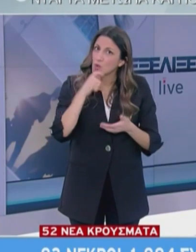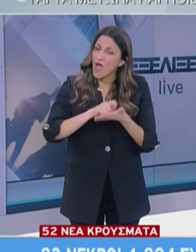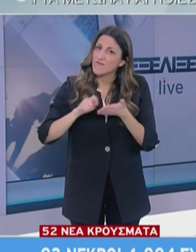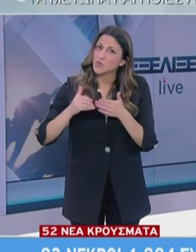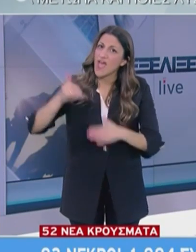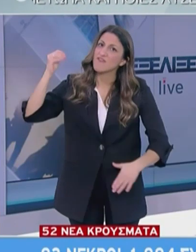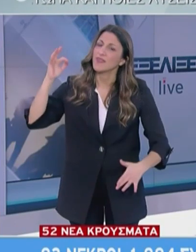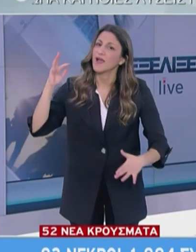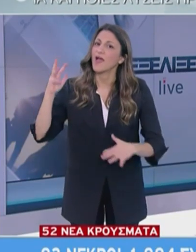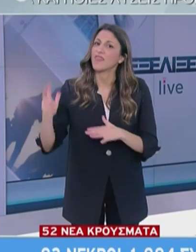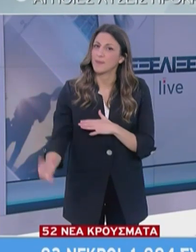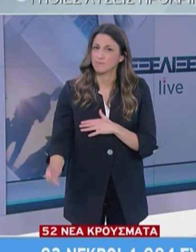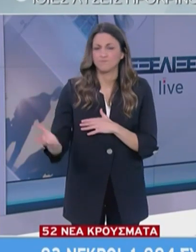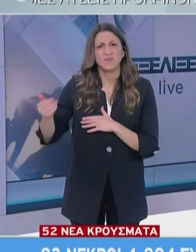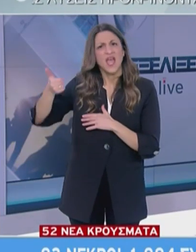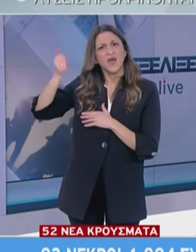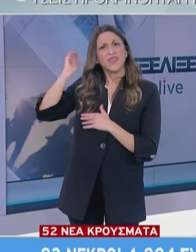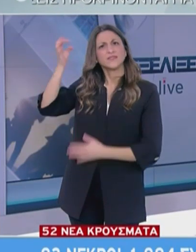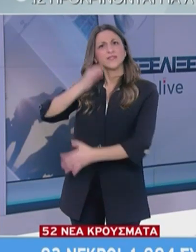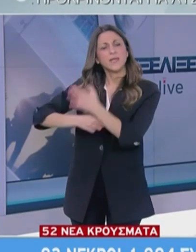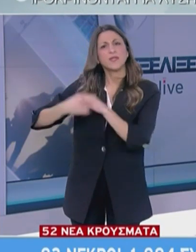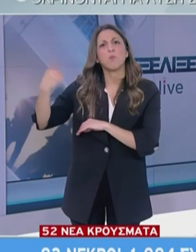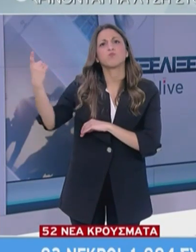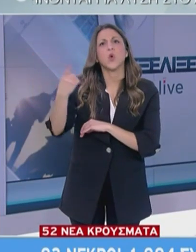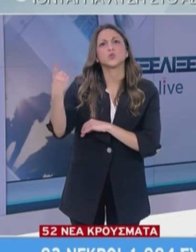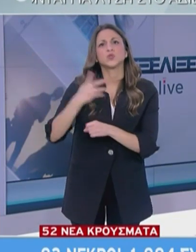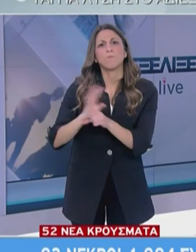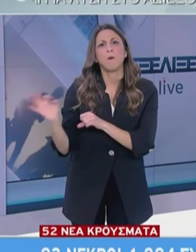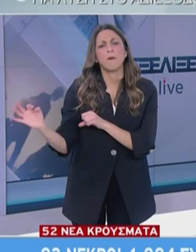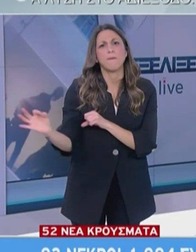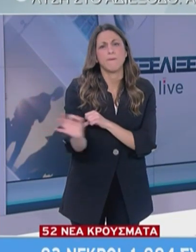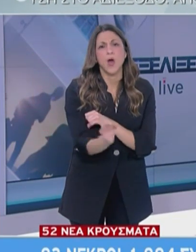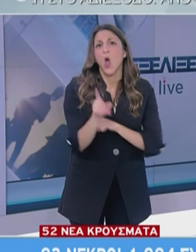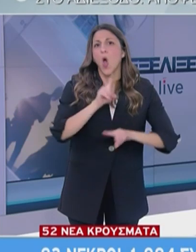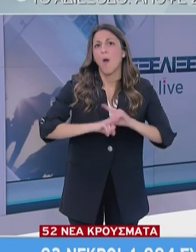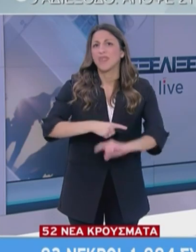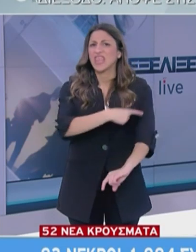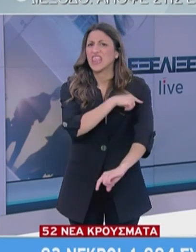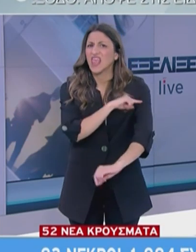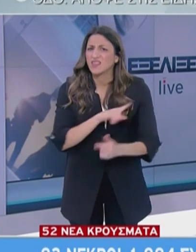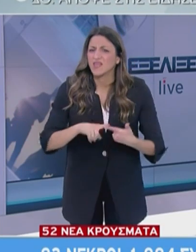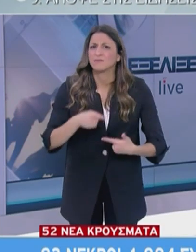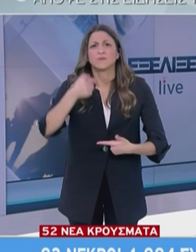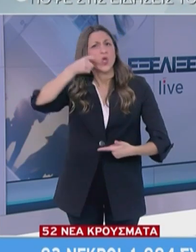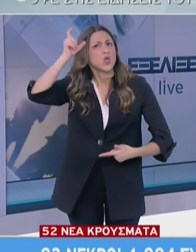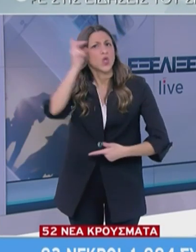Καθημερινή. Αναφερθήκατε χθες σε υψηλά ποσοστά μόλυνση από τον κορονοϊό μεταξύ των επαγγελματιών υγείας, με τα παραδείγματα της Ισπανίας και